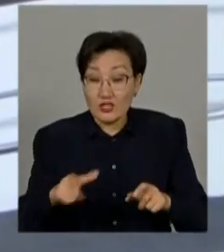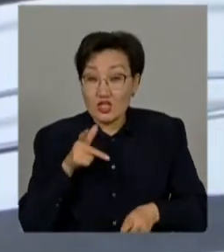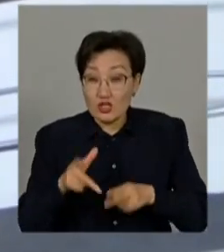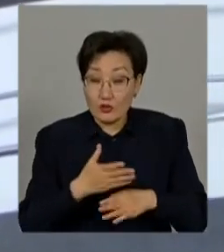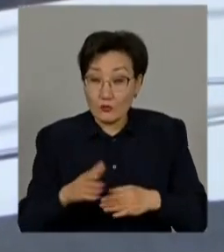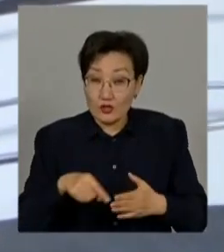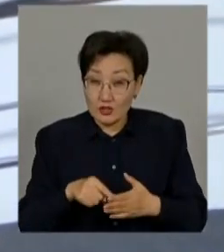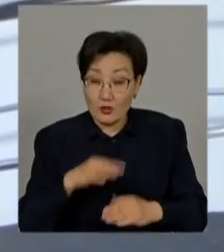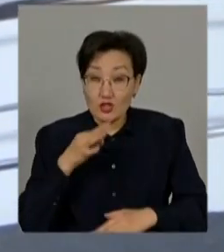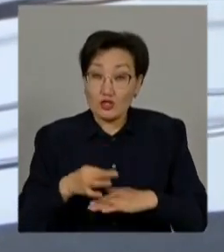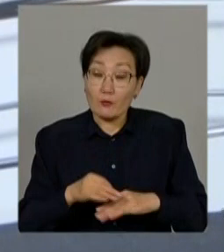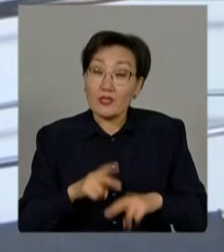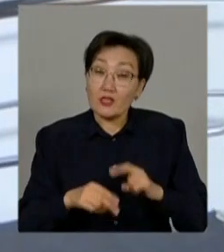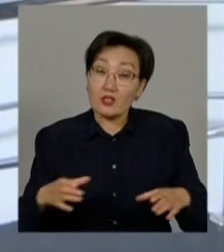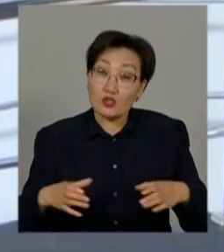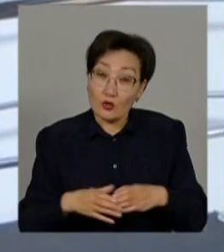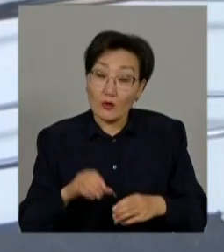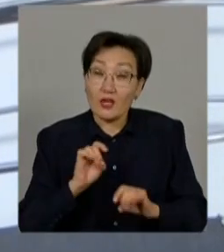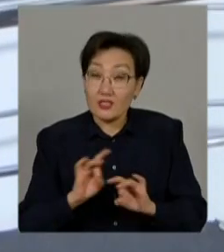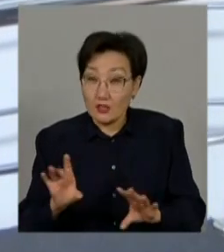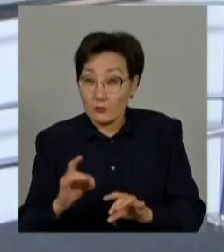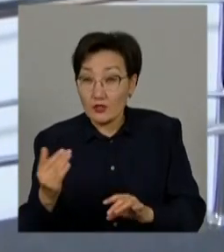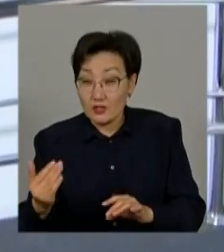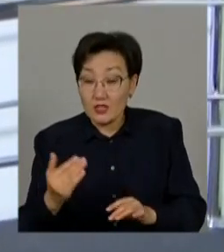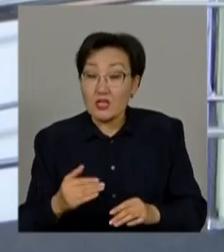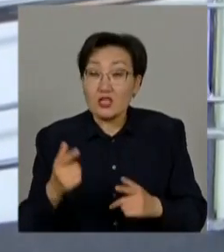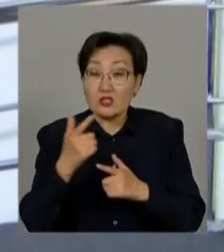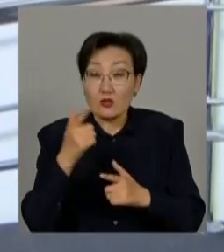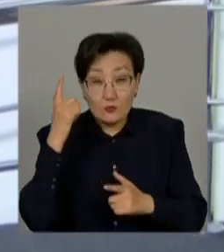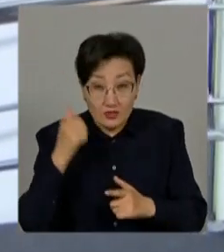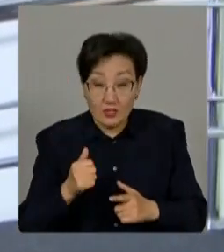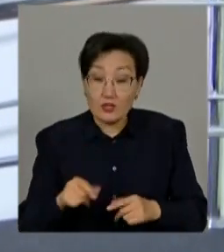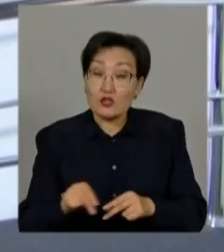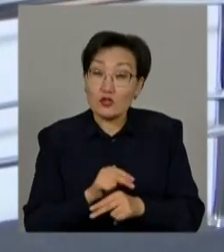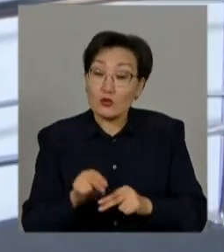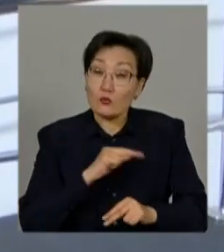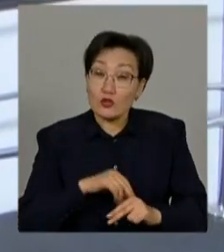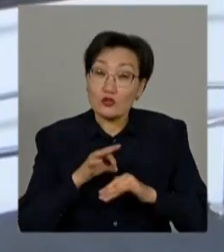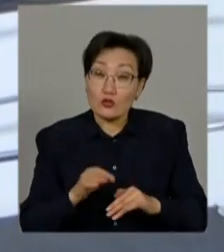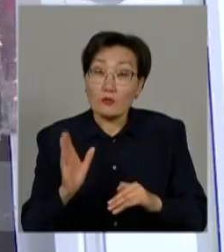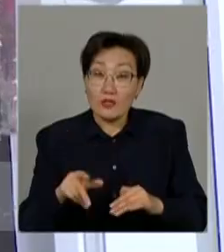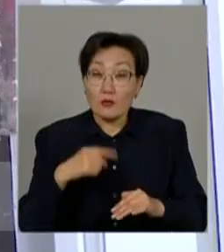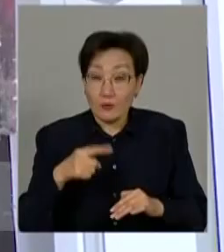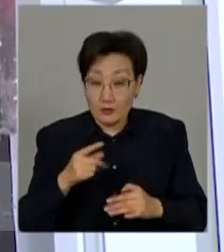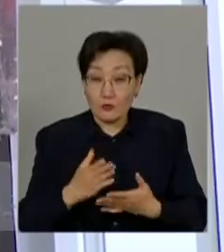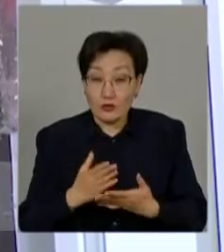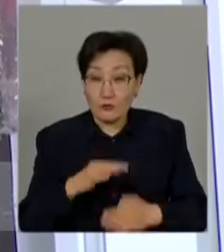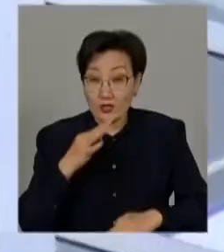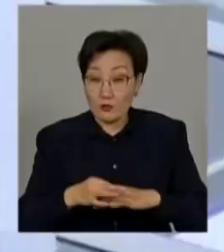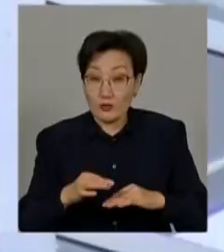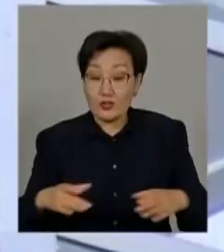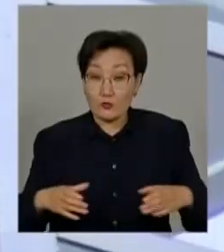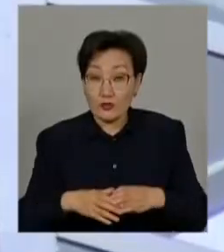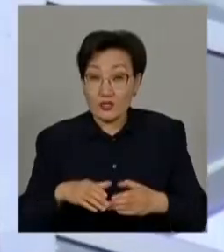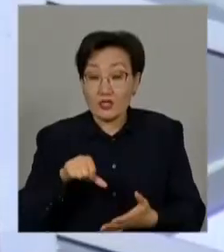кейін мәселені жауапты мердігер компанияға айттық. Олардың хабары бар, жою жұмыстарын жасаймыз деп отыр. Жауапты компания